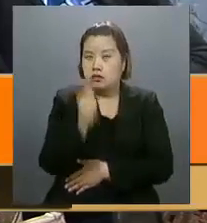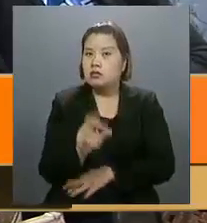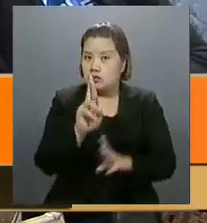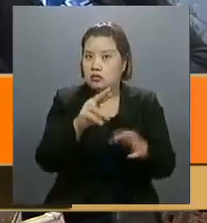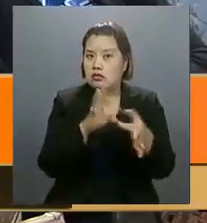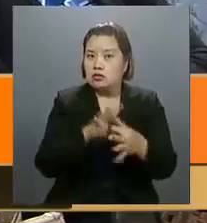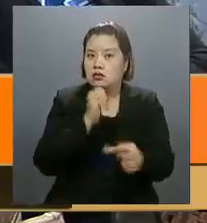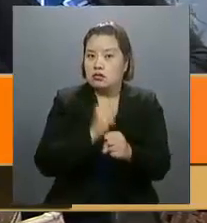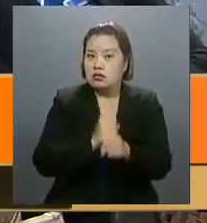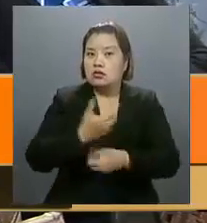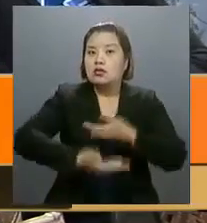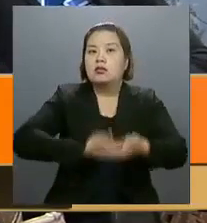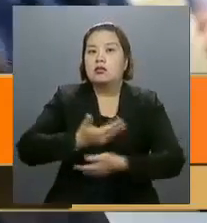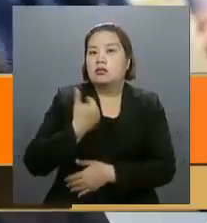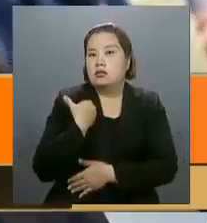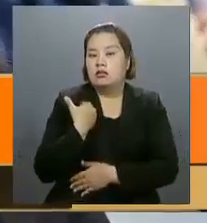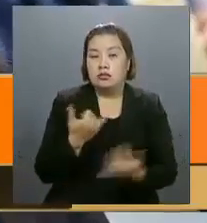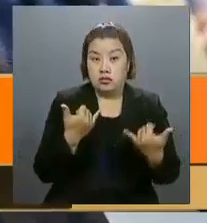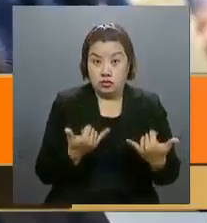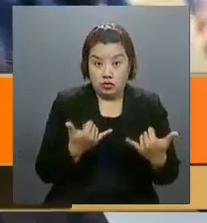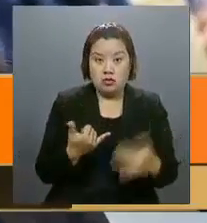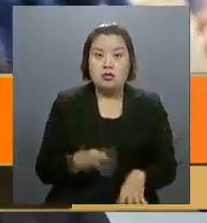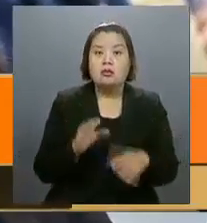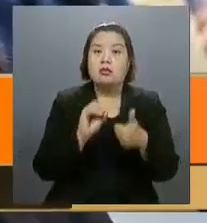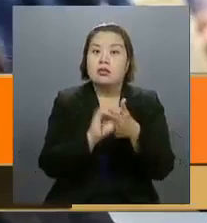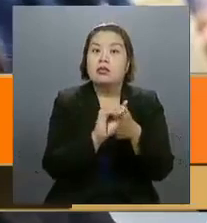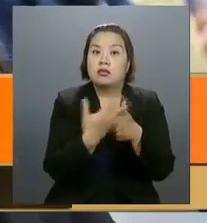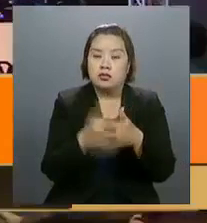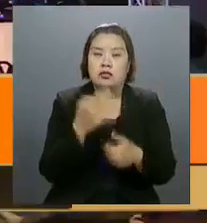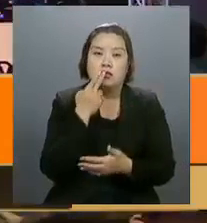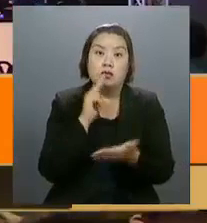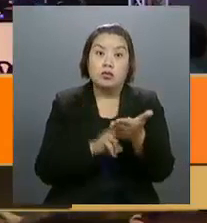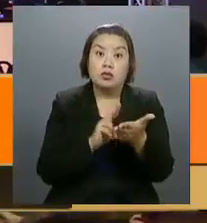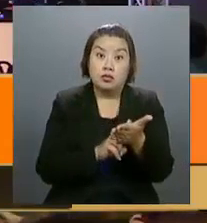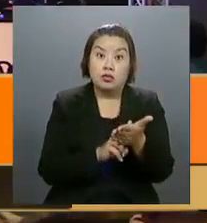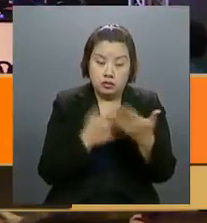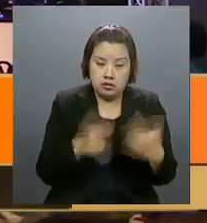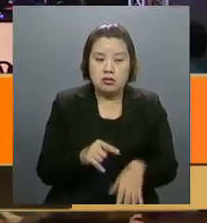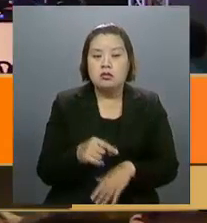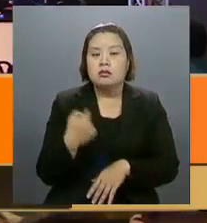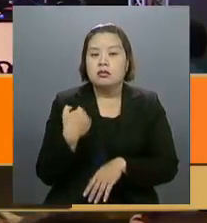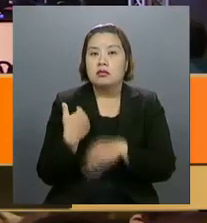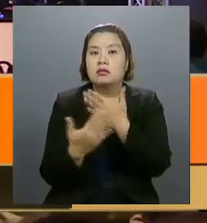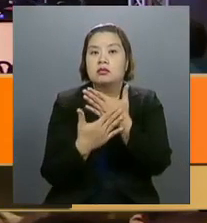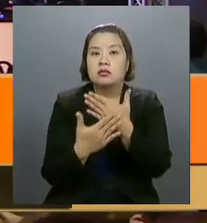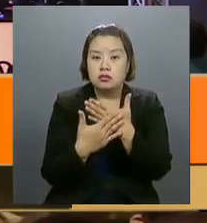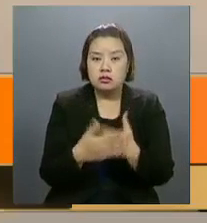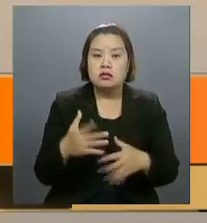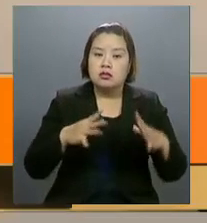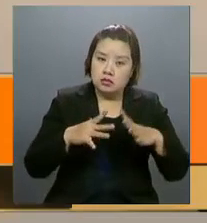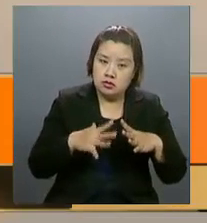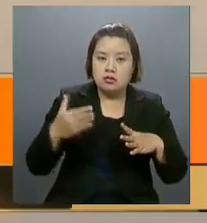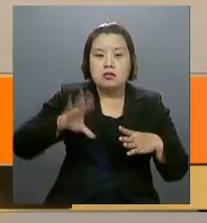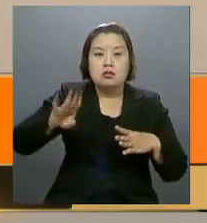จทางกรมได้ระบุในหมายเหตุท้ายหนังสือรับรองนิติบุคคลทั้งหมดแล้วนะครับประชาชนและเอกชนสามารถตรวจส